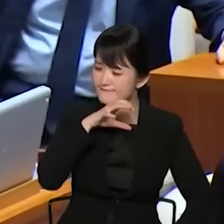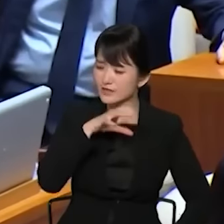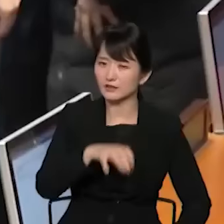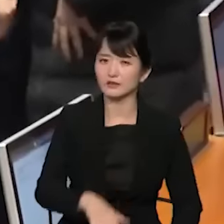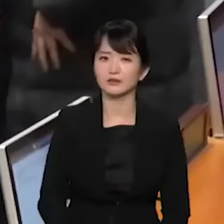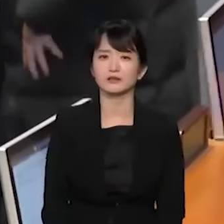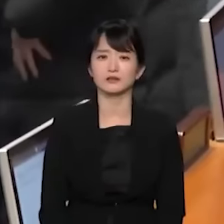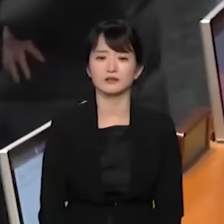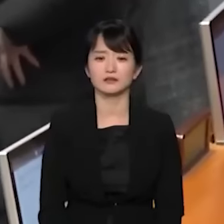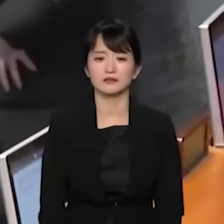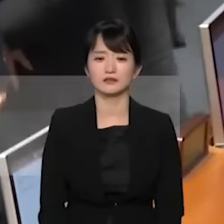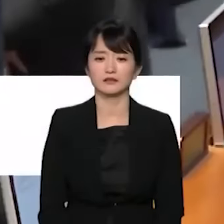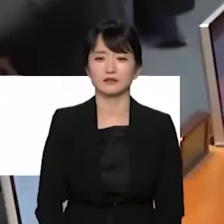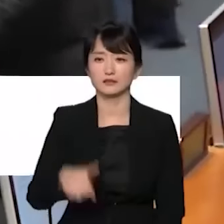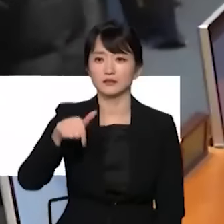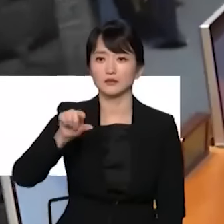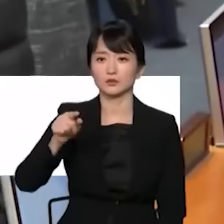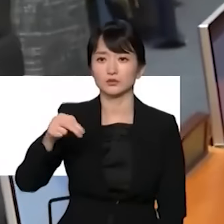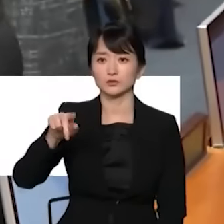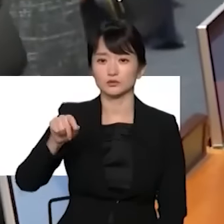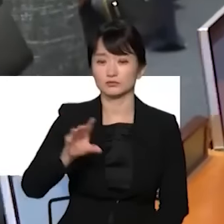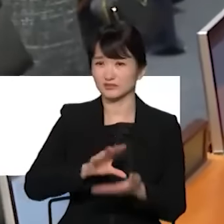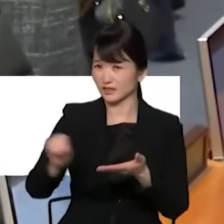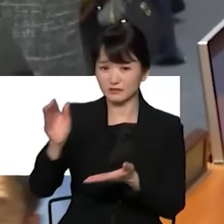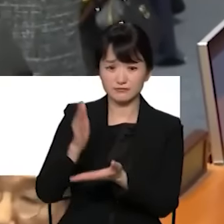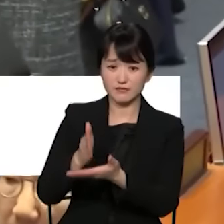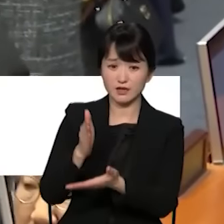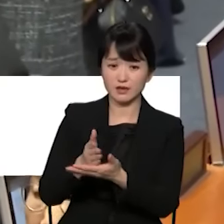나옵니다. 권성동 나가지 마!